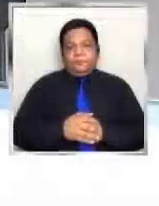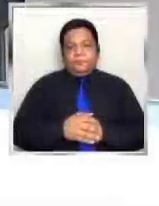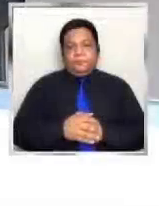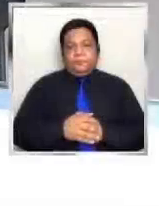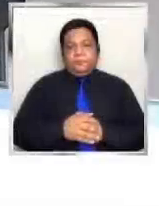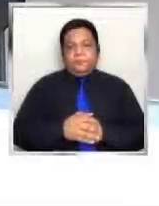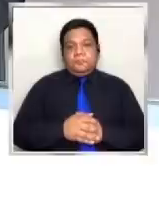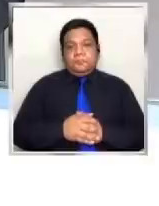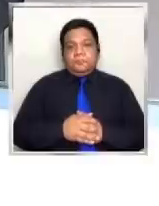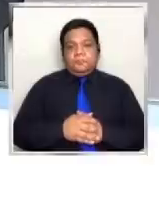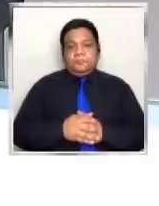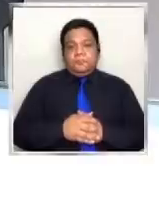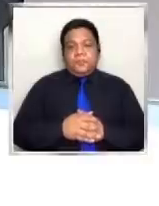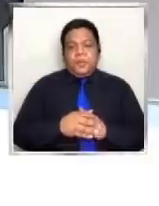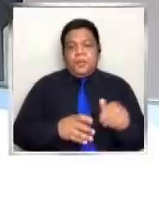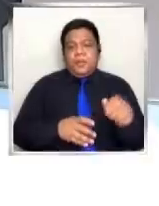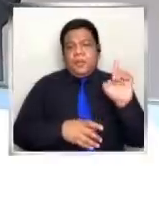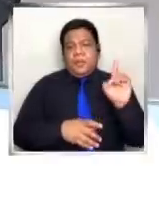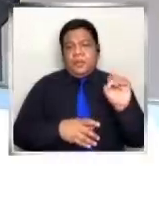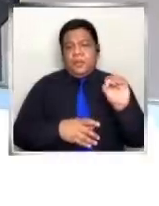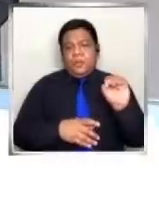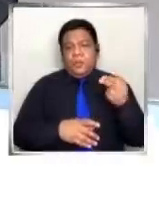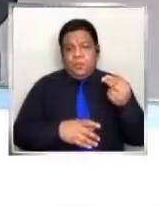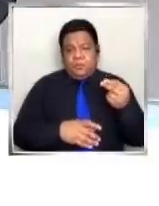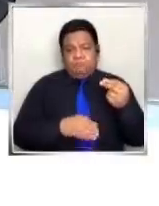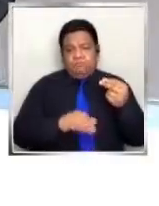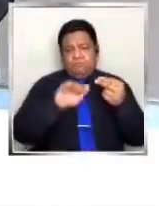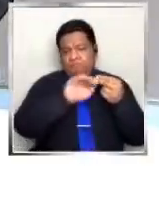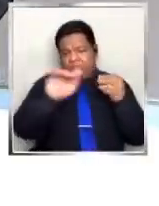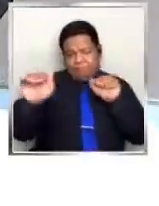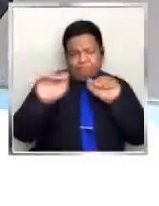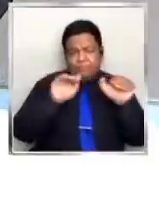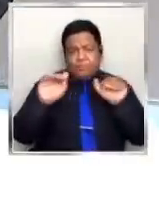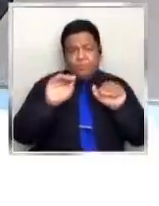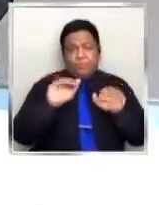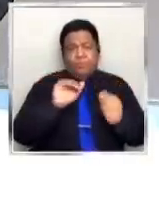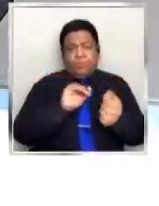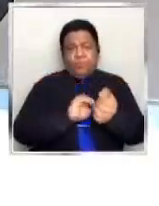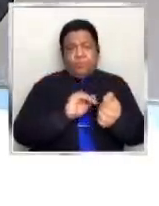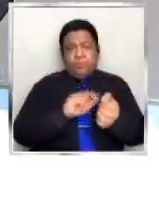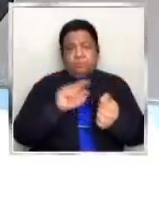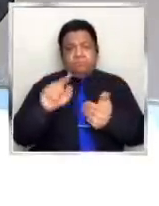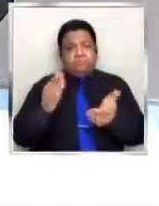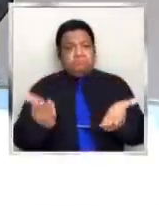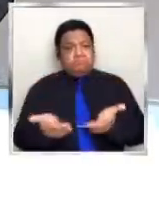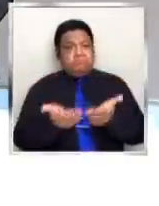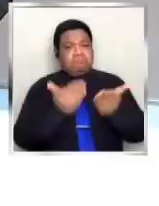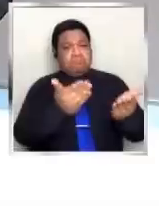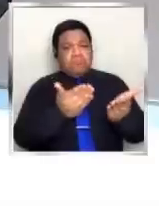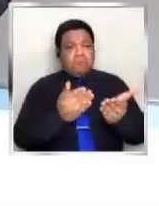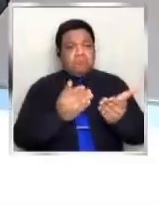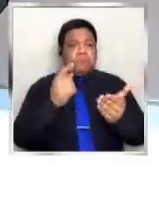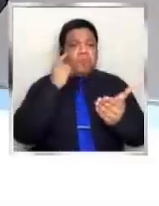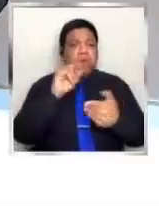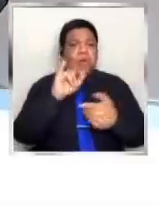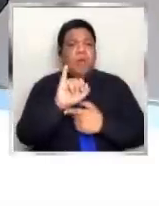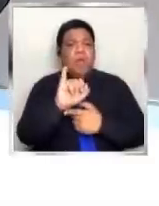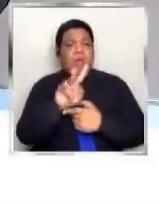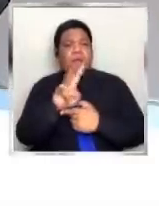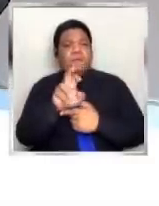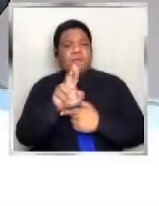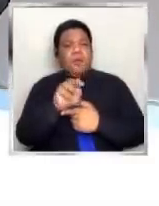Nananawagan ng Department of Health sa mga doktor na huwag irekomenda ang anti-parasitic drug na Ivermectin bilang gamot sa